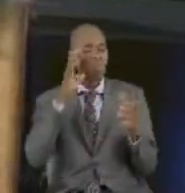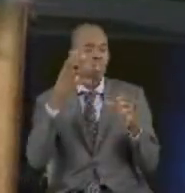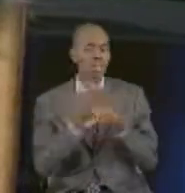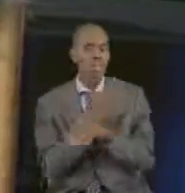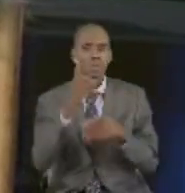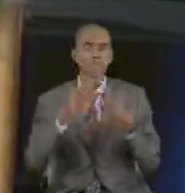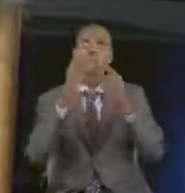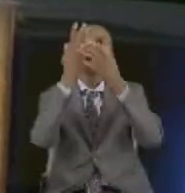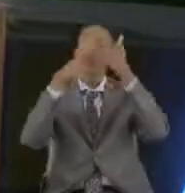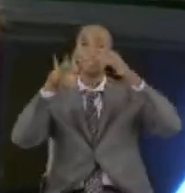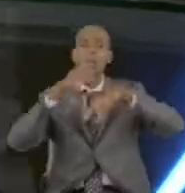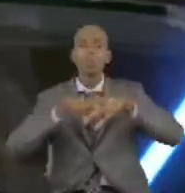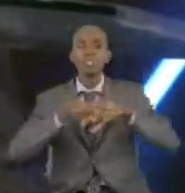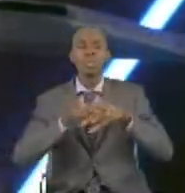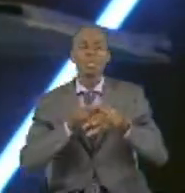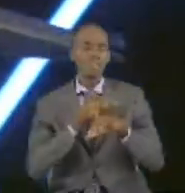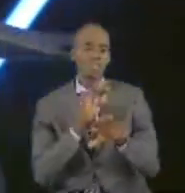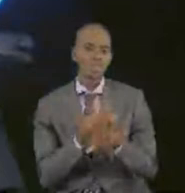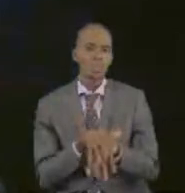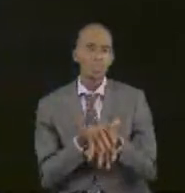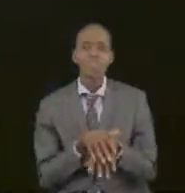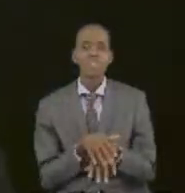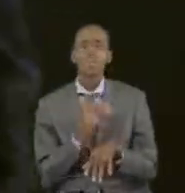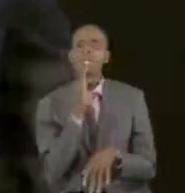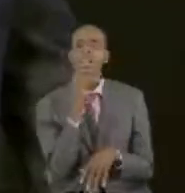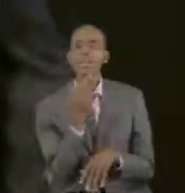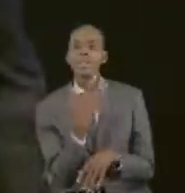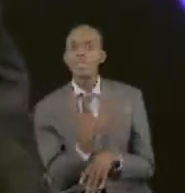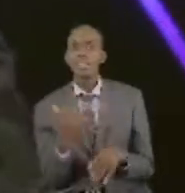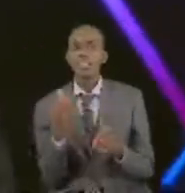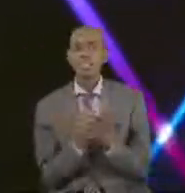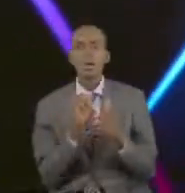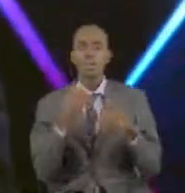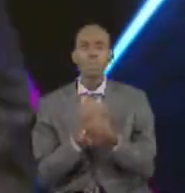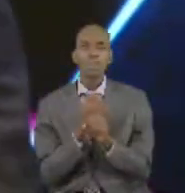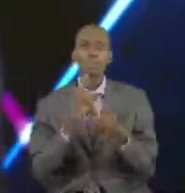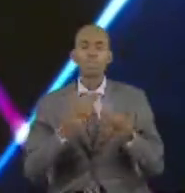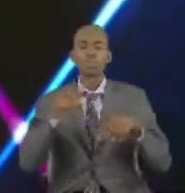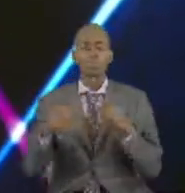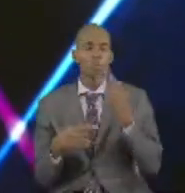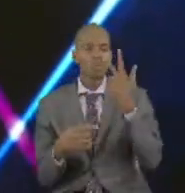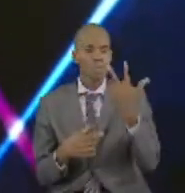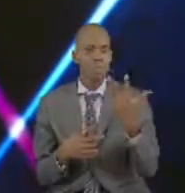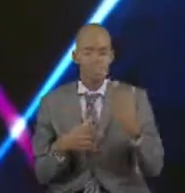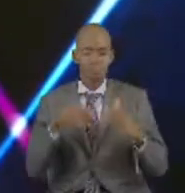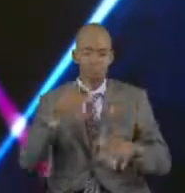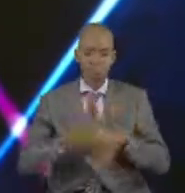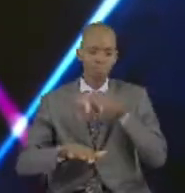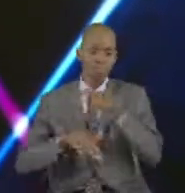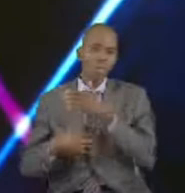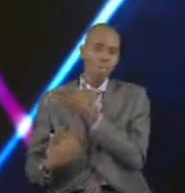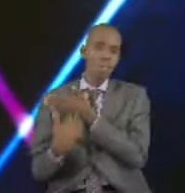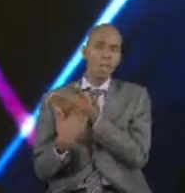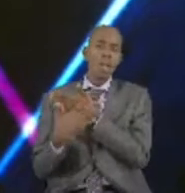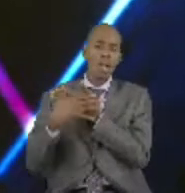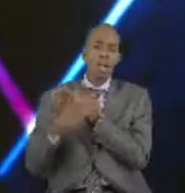l'a trompée risque la séduction c'est ce qui va vous amener à pain trois pains à rien après que vous